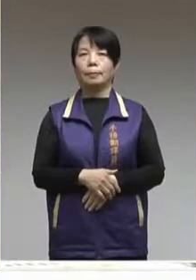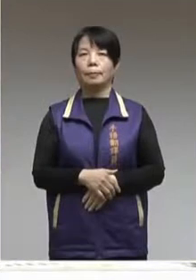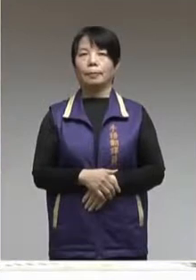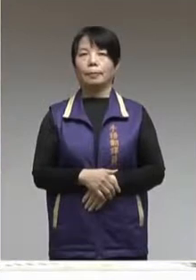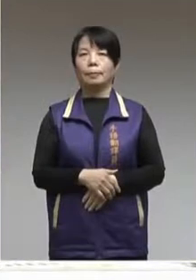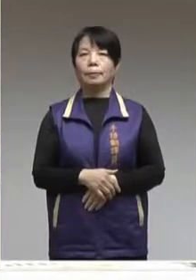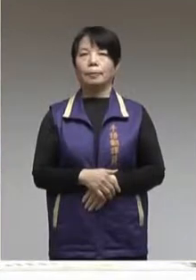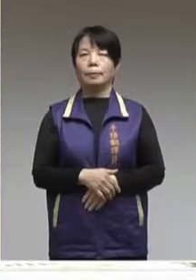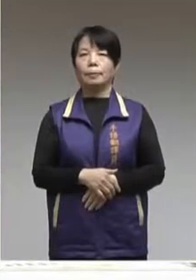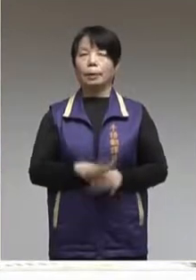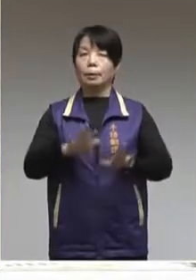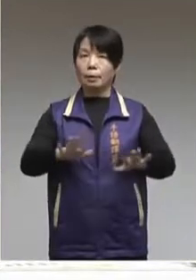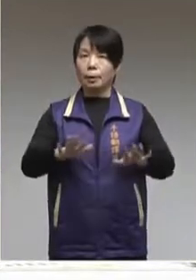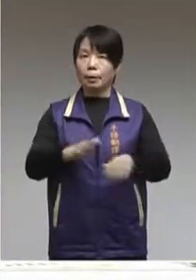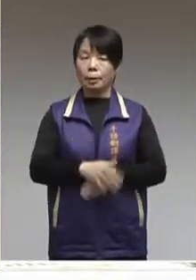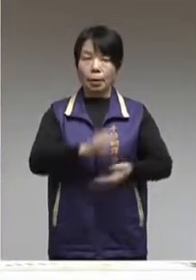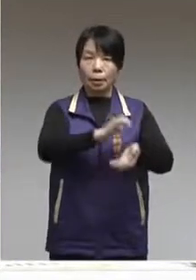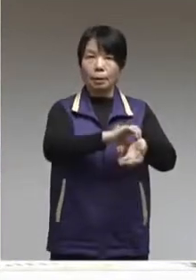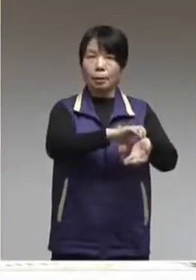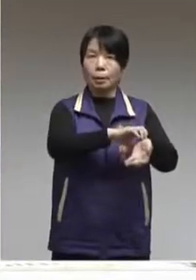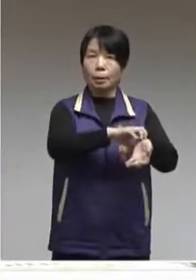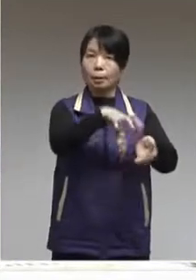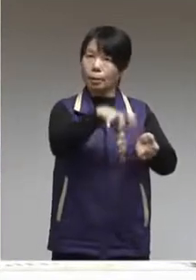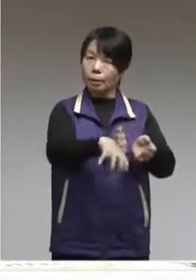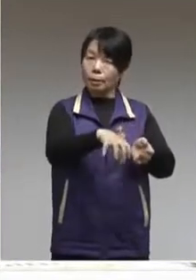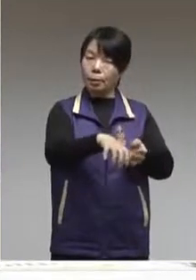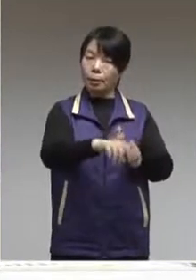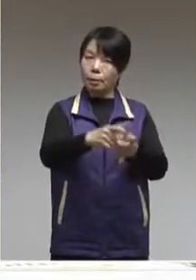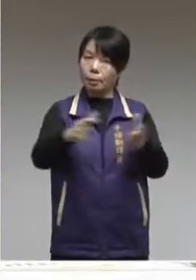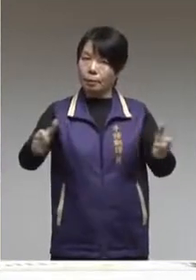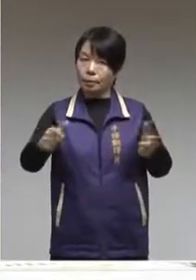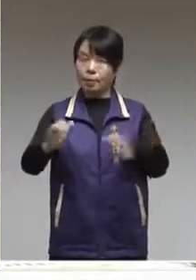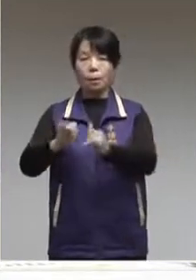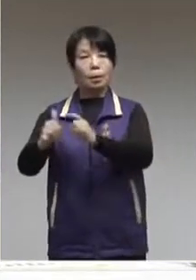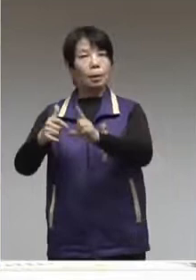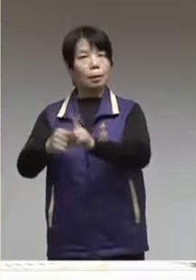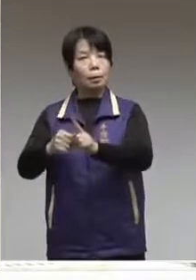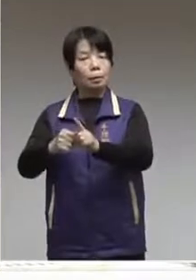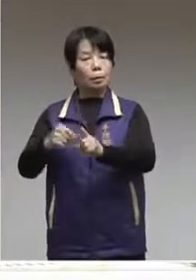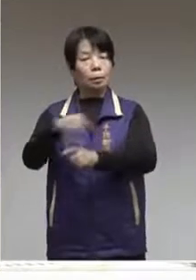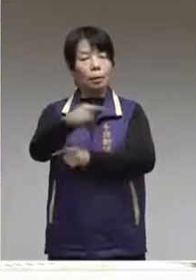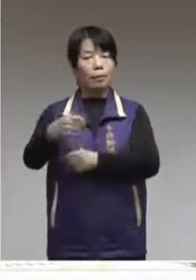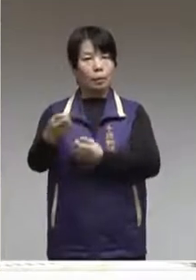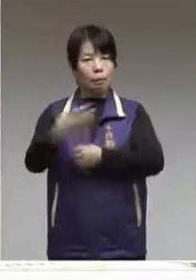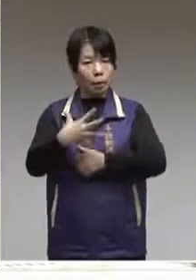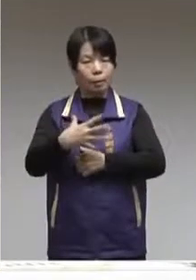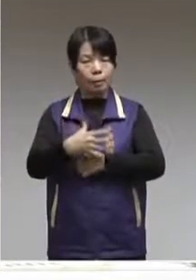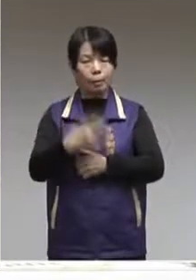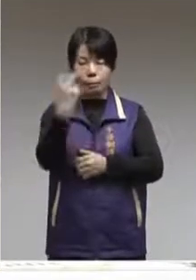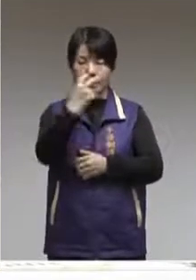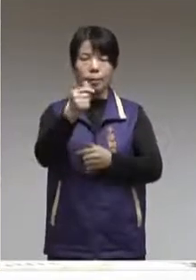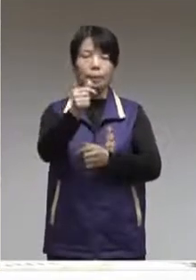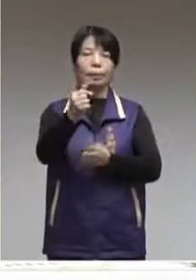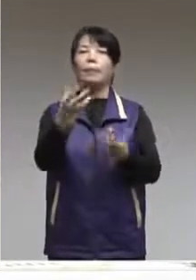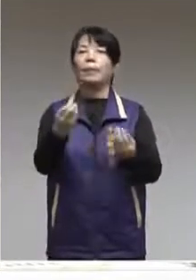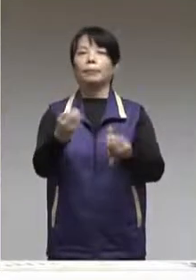我们并没有接到医院的或者是社区筛检站的通报的通知，没有。